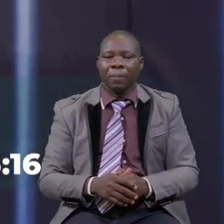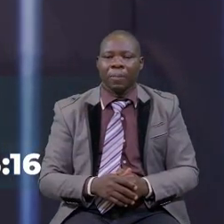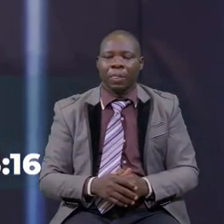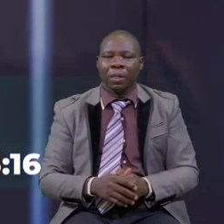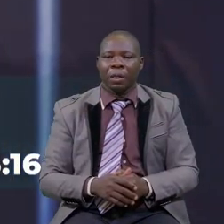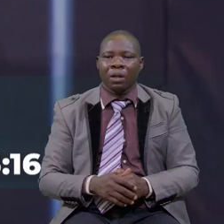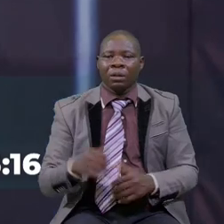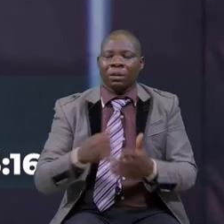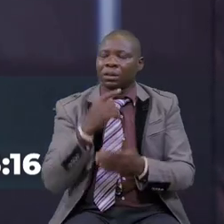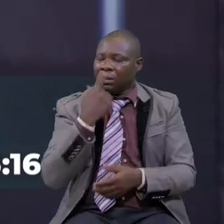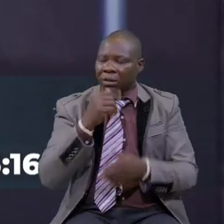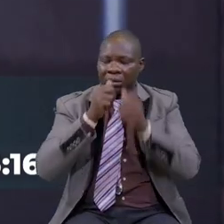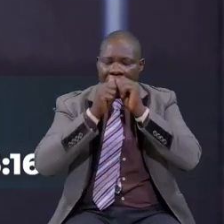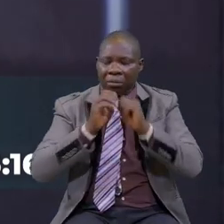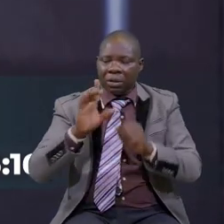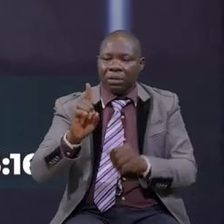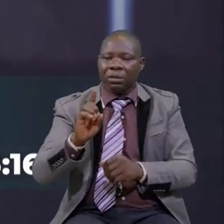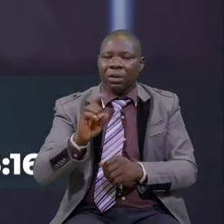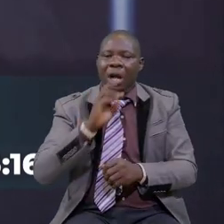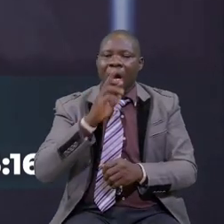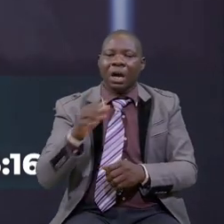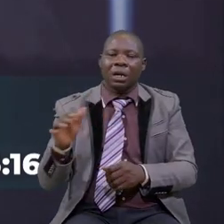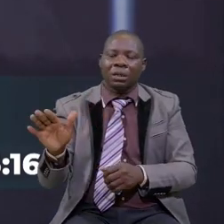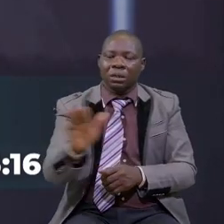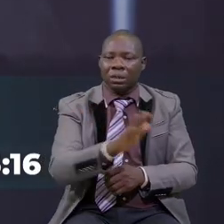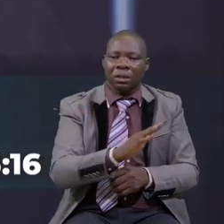verset 10. Il dit heureux.